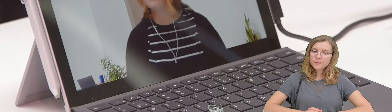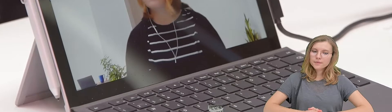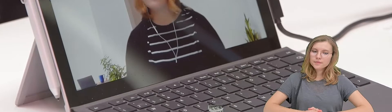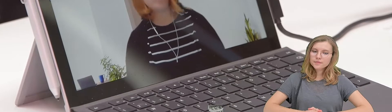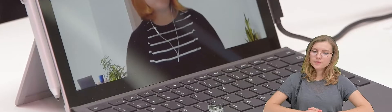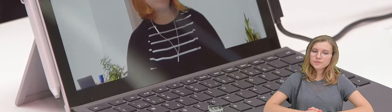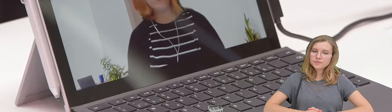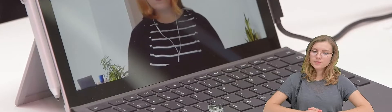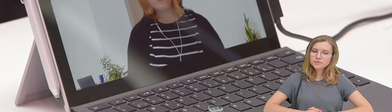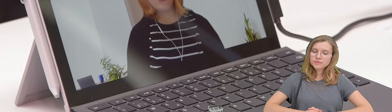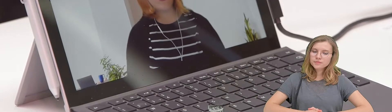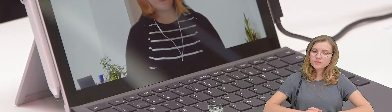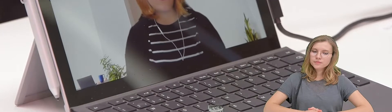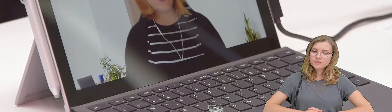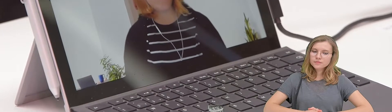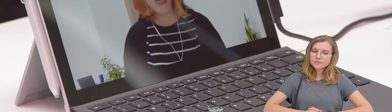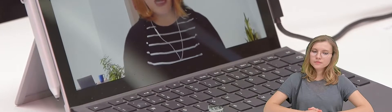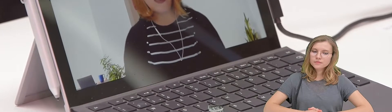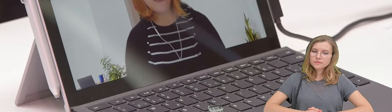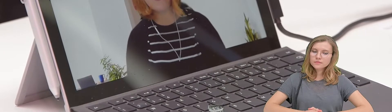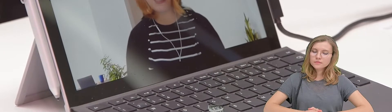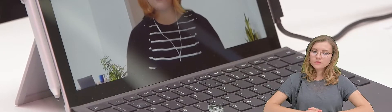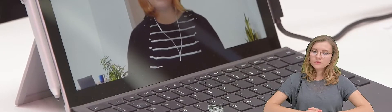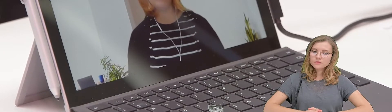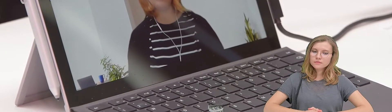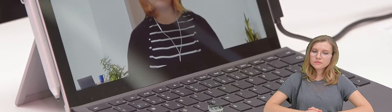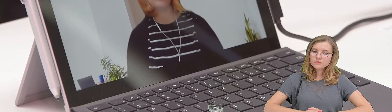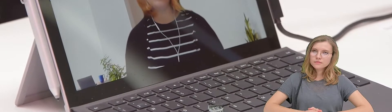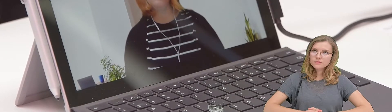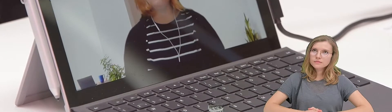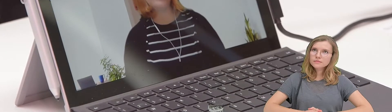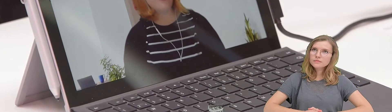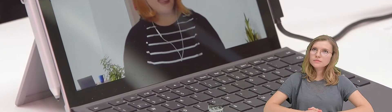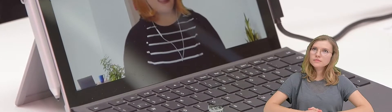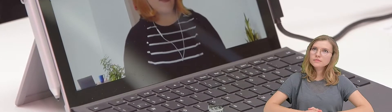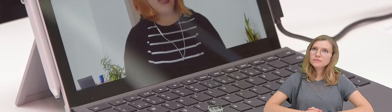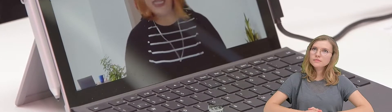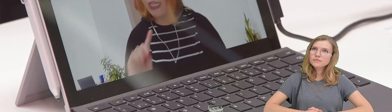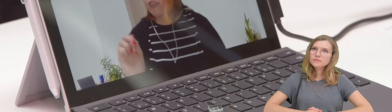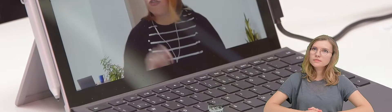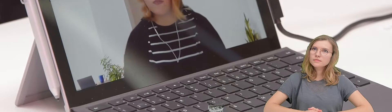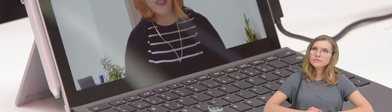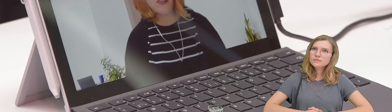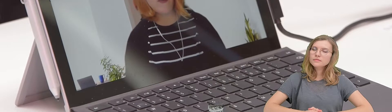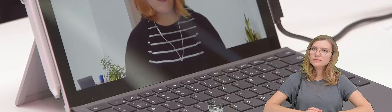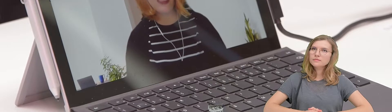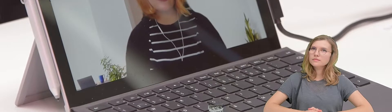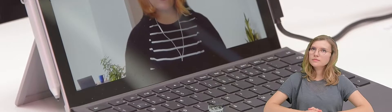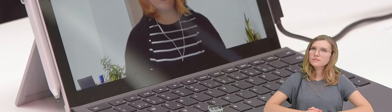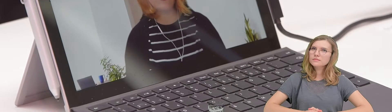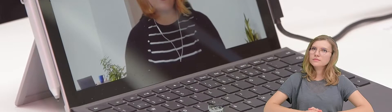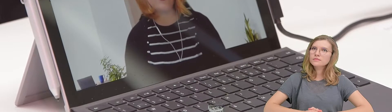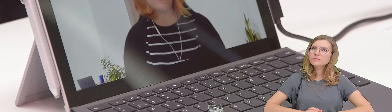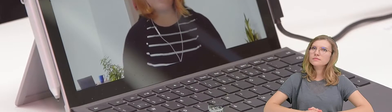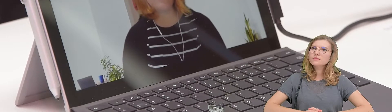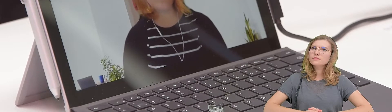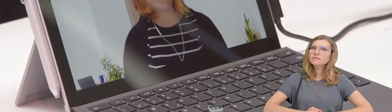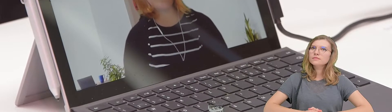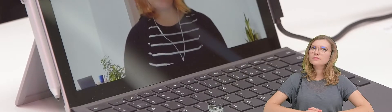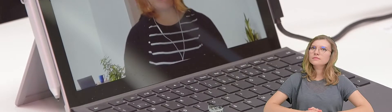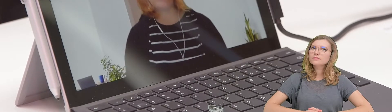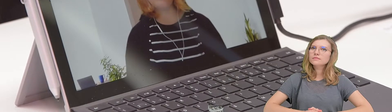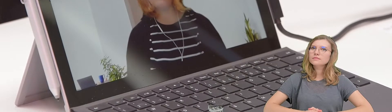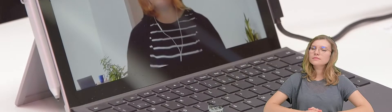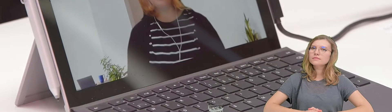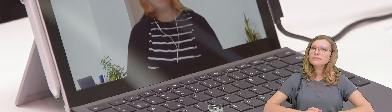Emojis zerstören die geschriebene Sprache und machen die kaputt. Wir sagen aber, nee, das stimmt nicht, von wegen, sie können die